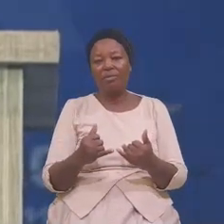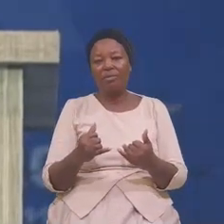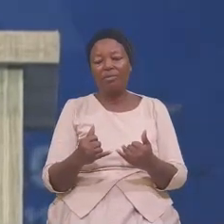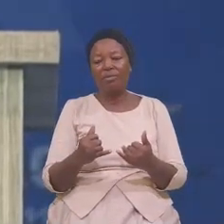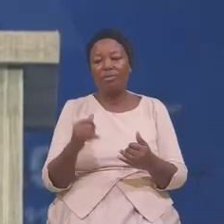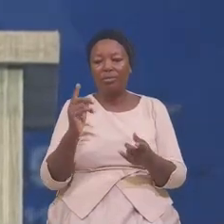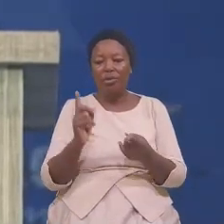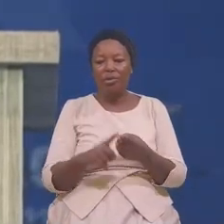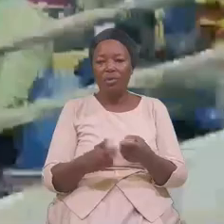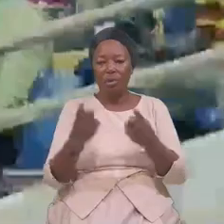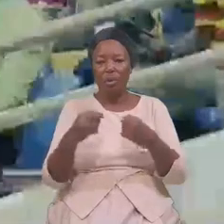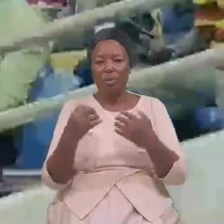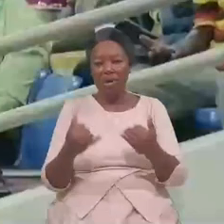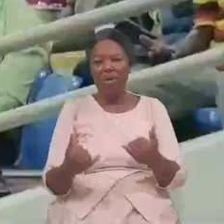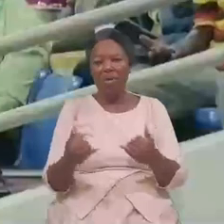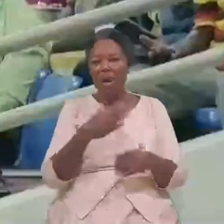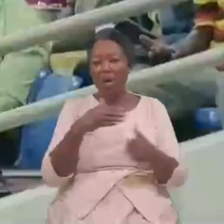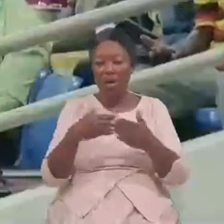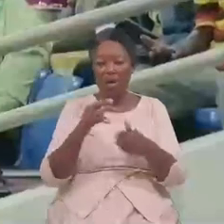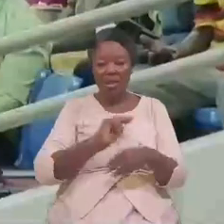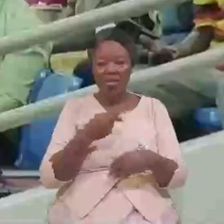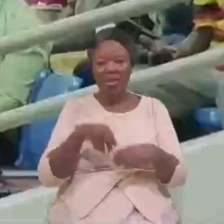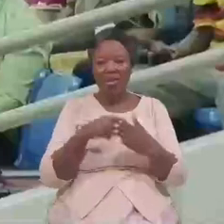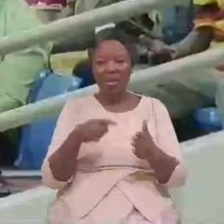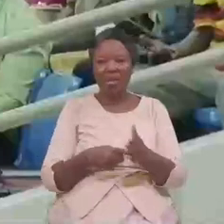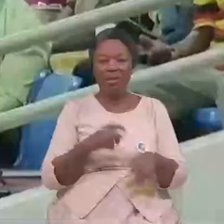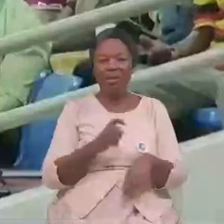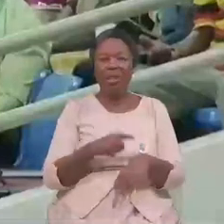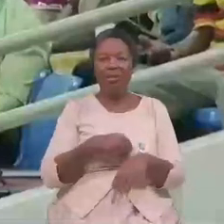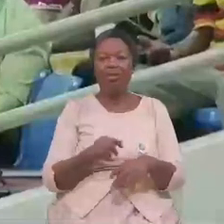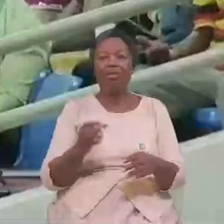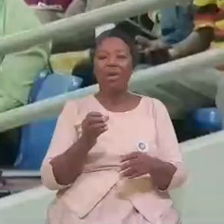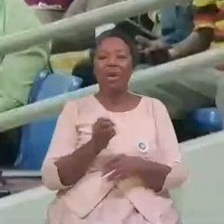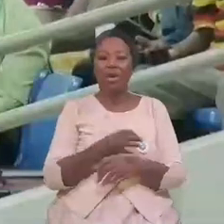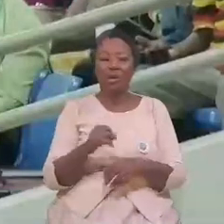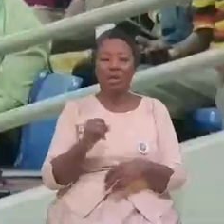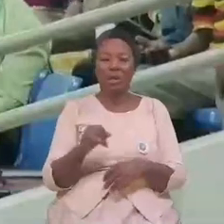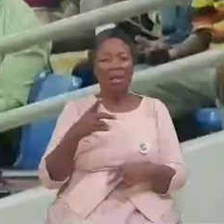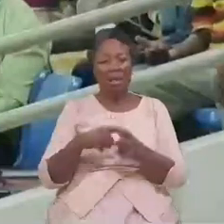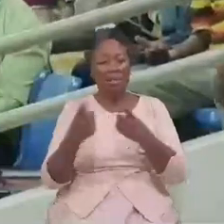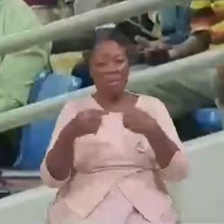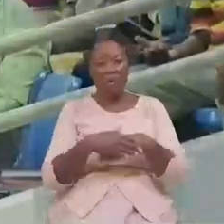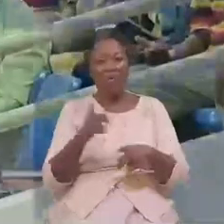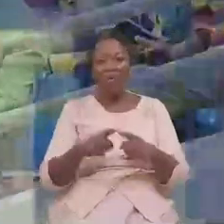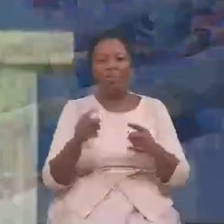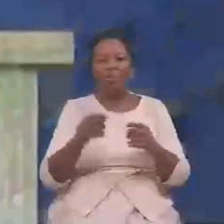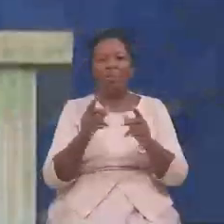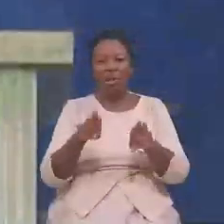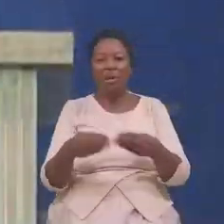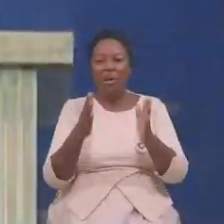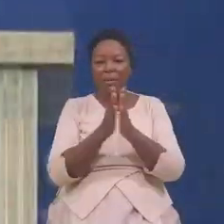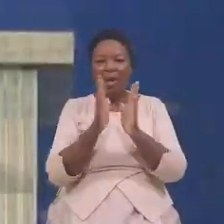il viendra et nous dirigera dans cette session de conseil. Nous reviendrons après pour la prière,